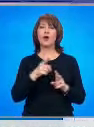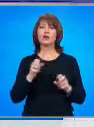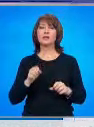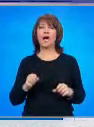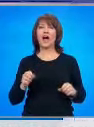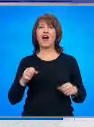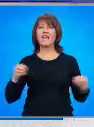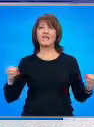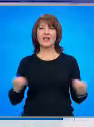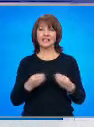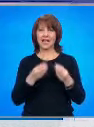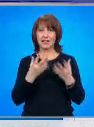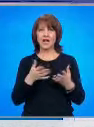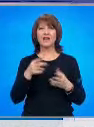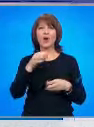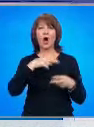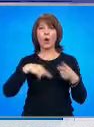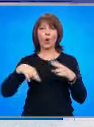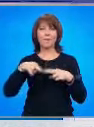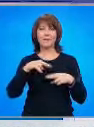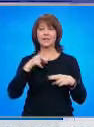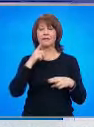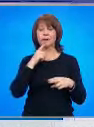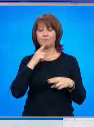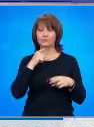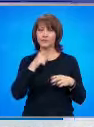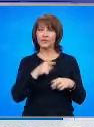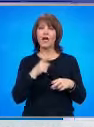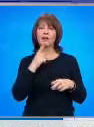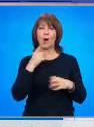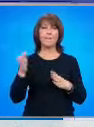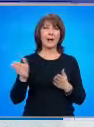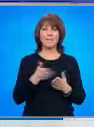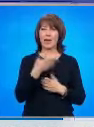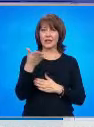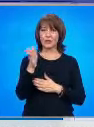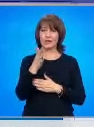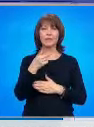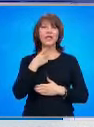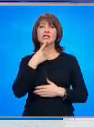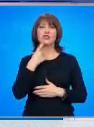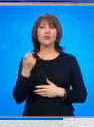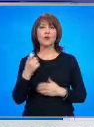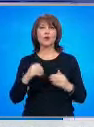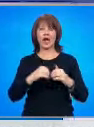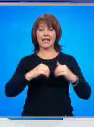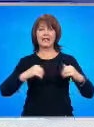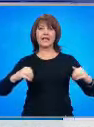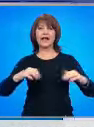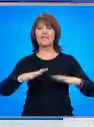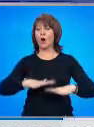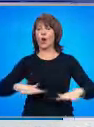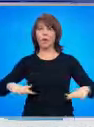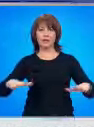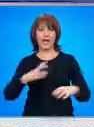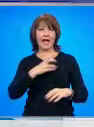и оглавява комисията по ред и сигурност в местния парламент, заяви, че е свалил националния флаг на Украйна, защото разединявал обществото. От